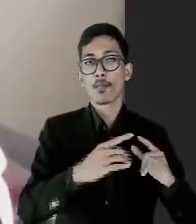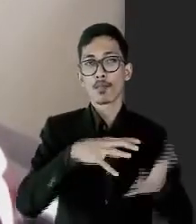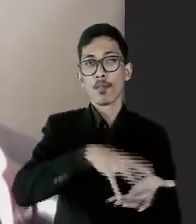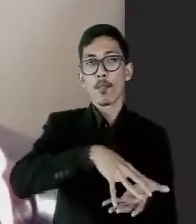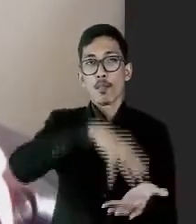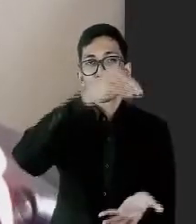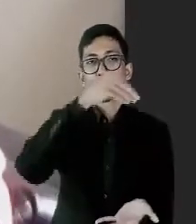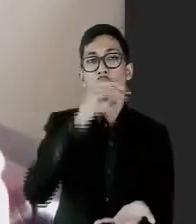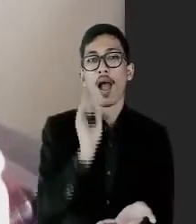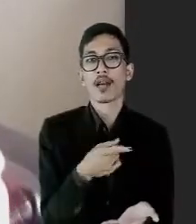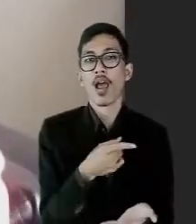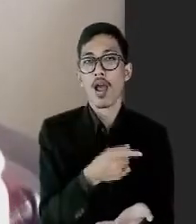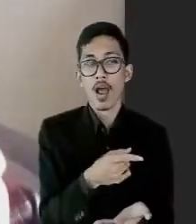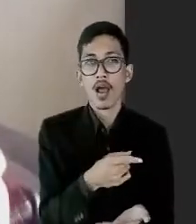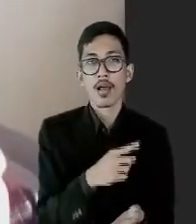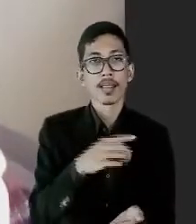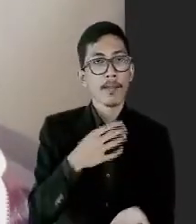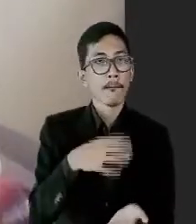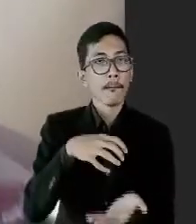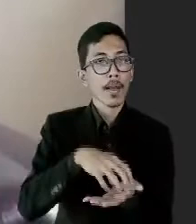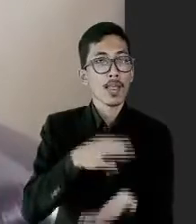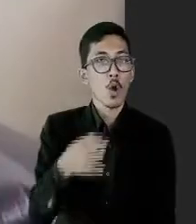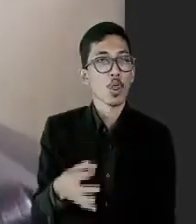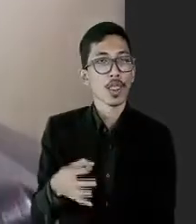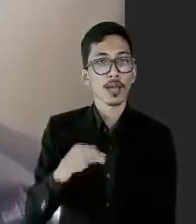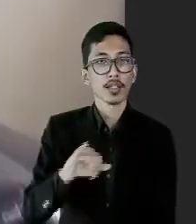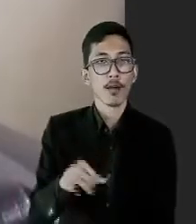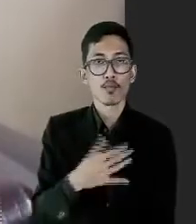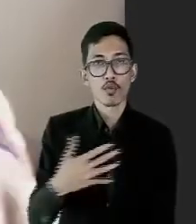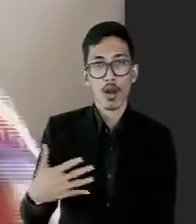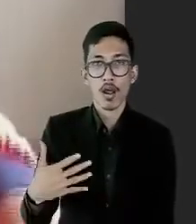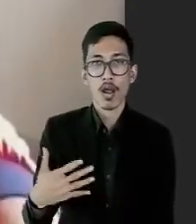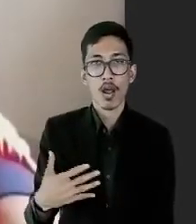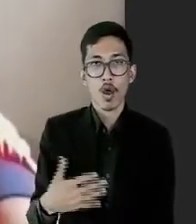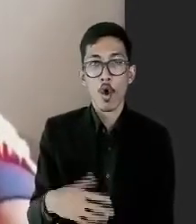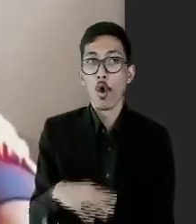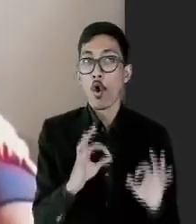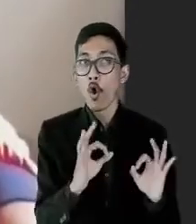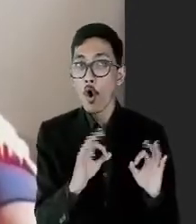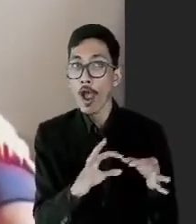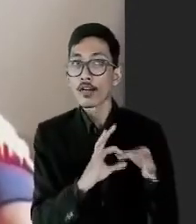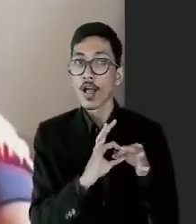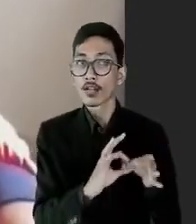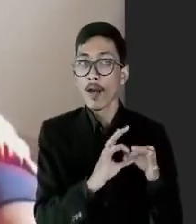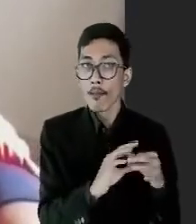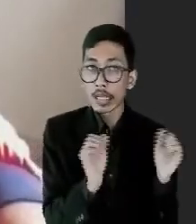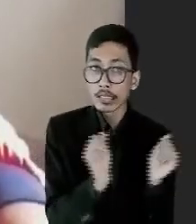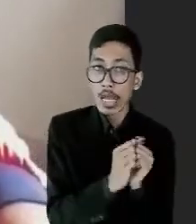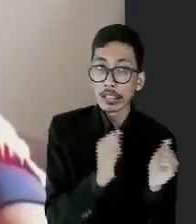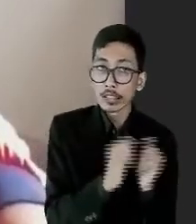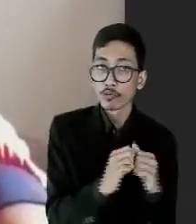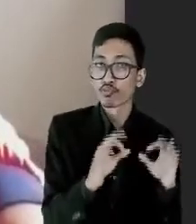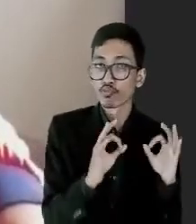KM Tidar di Pelabuhan Jayapura. Ya. Dengan menggunakan perjanjian kerjasama yang telah dilakukan sejak tanggal